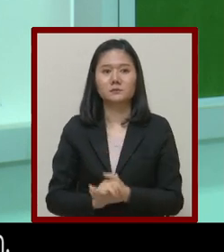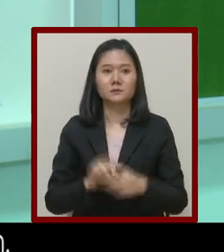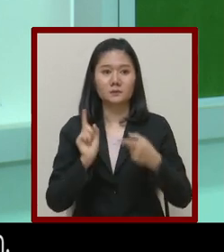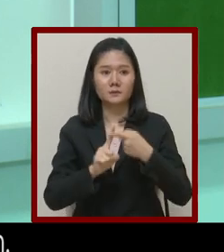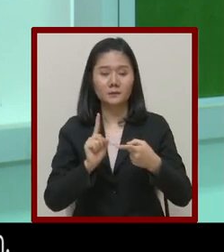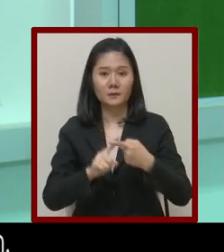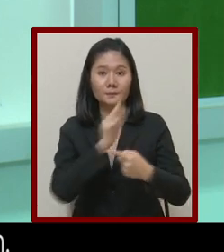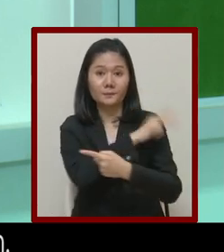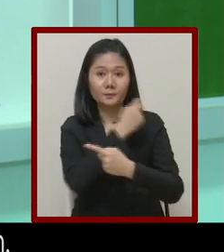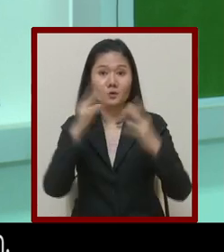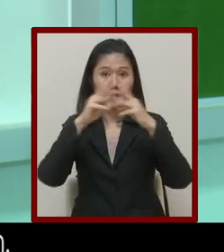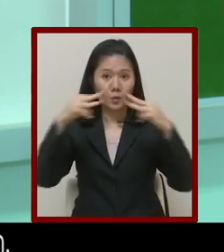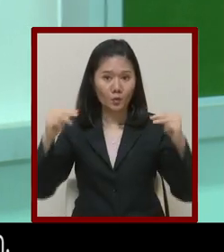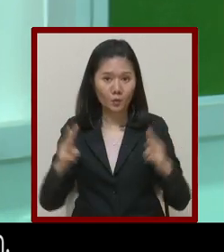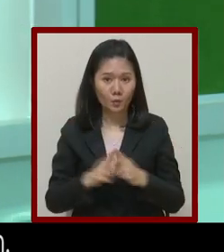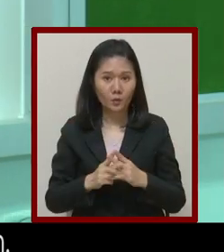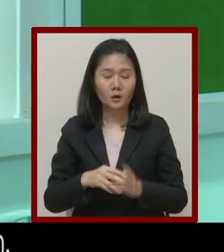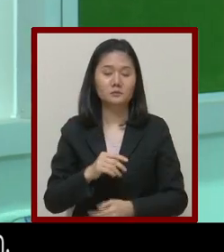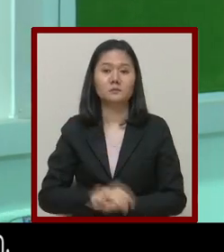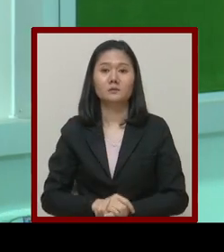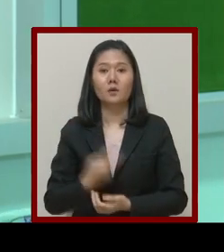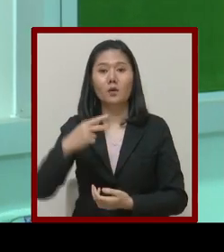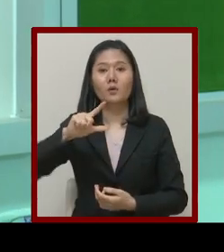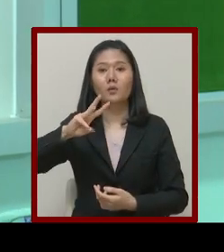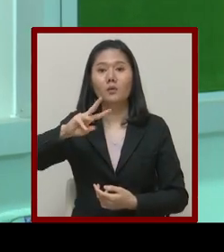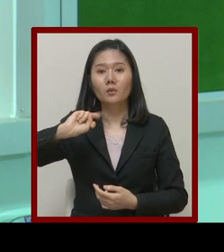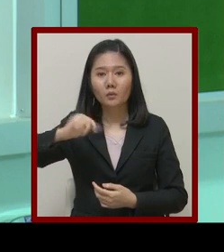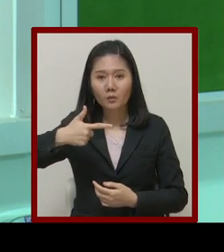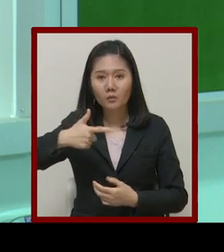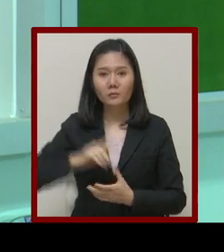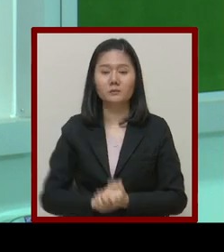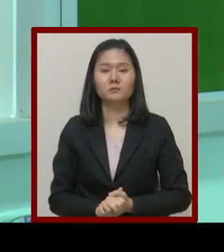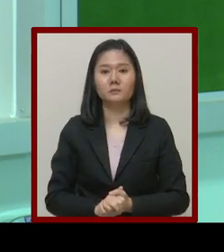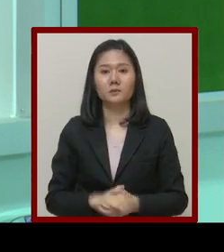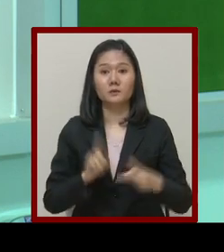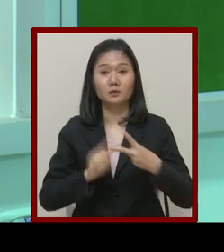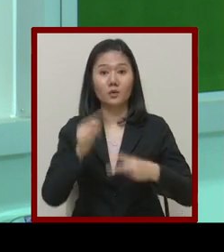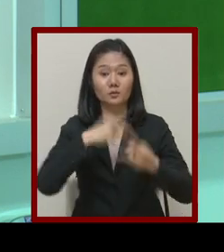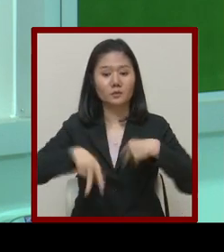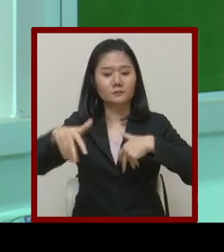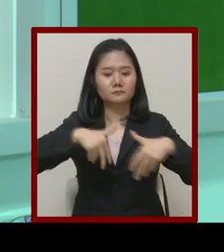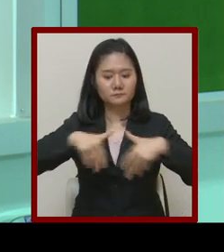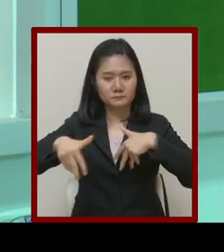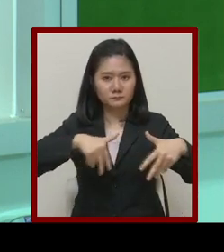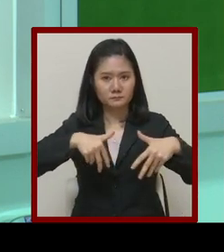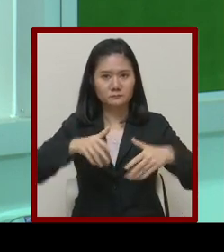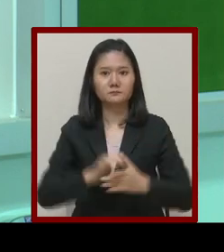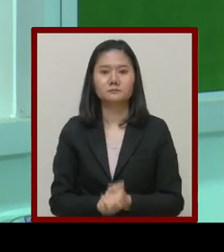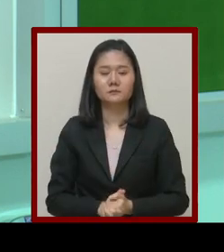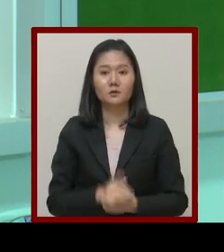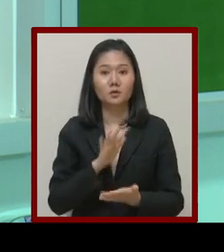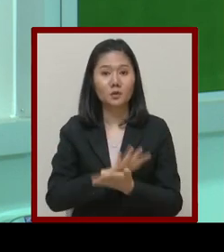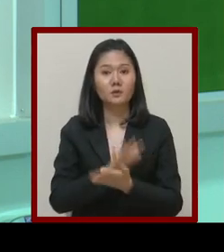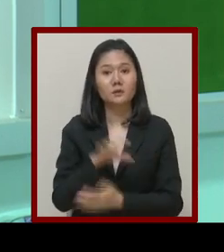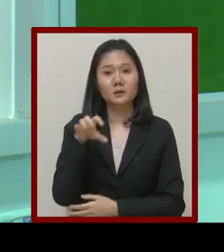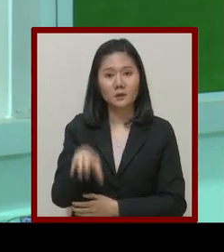พทย์ประจำราชสำนักหรือแพทย์หลวงกับแพทย์ที่รักษาชาวบ้านนะคะซึ่งโรงเรียนแ